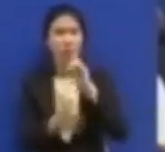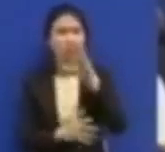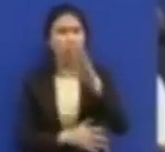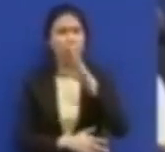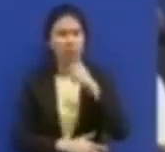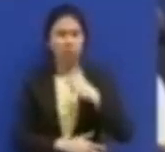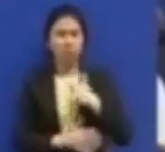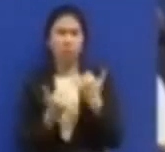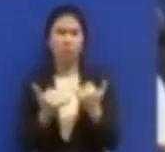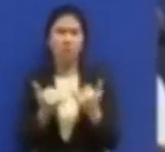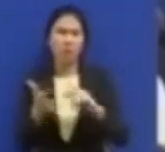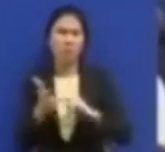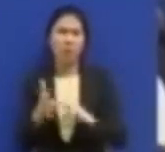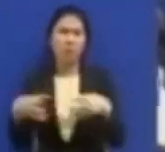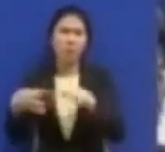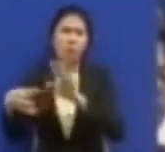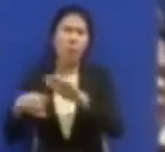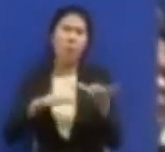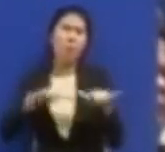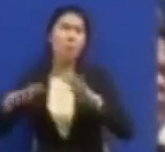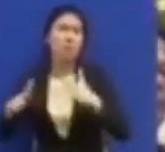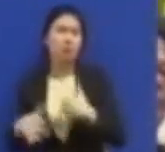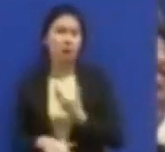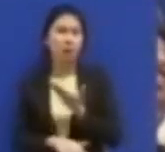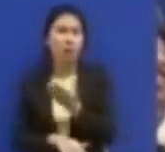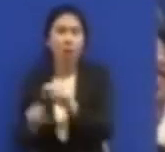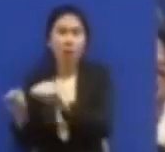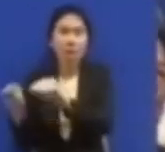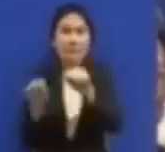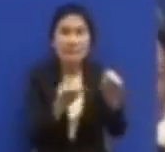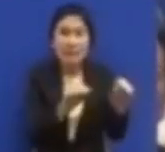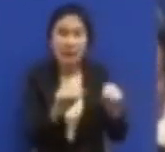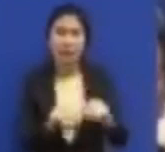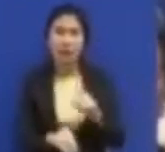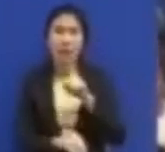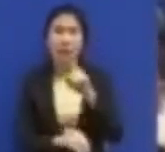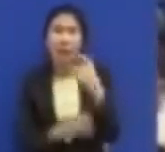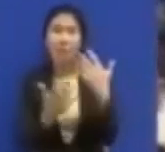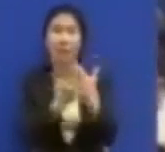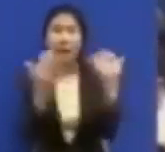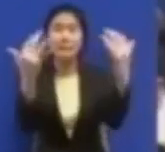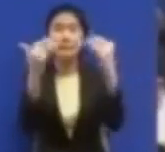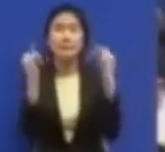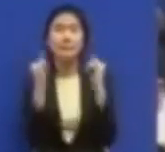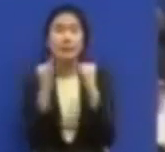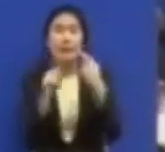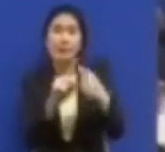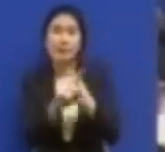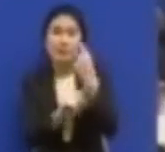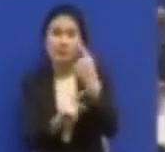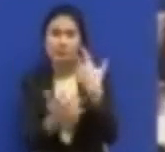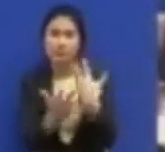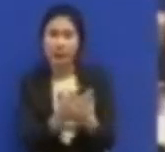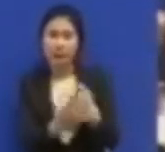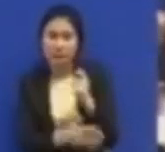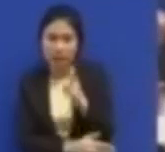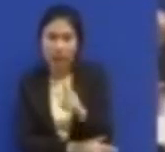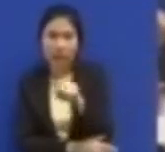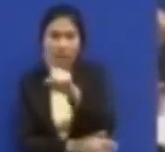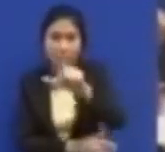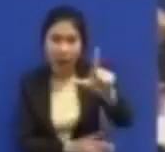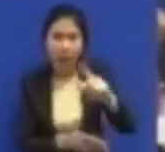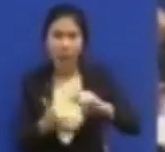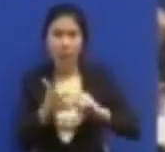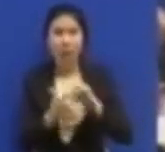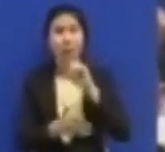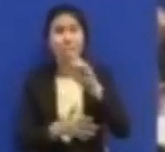างนี้ไม่พร้อมเลื่อนเอาค่าแอร์ 500,000 กว่าบาทเป็นล้านนะท่านประธานครับแล้วอย่างนี้ท่านประธานจะตอบพี่น้องประ